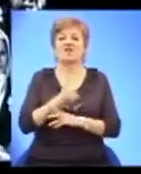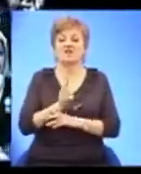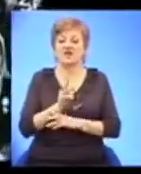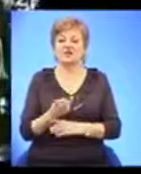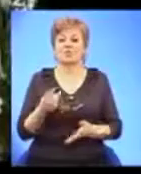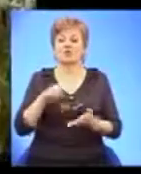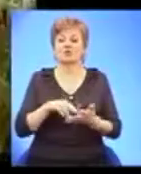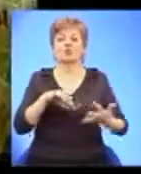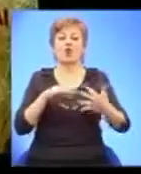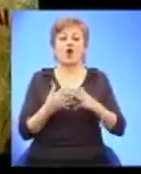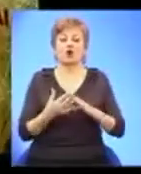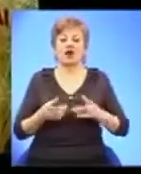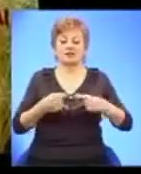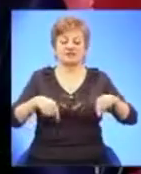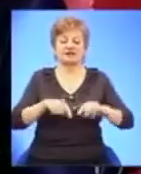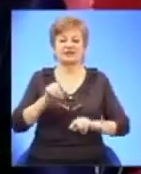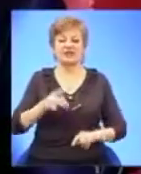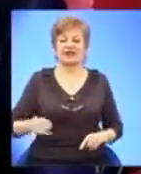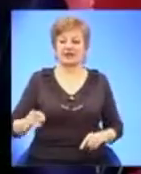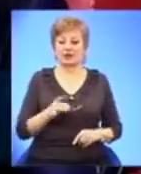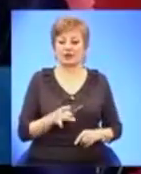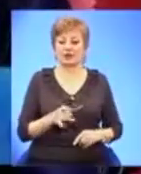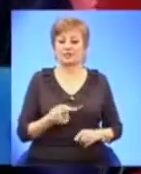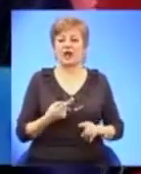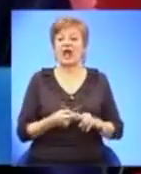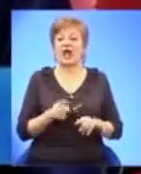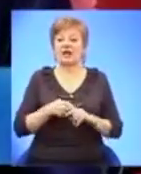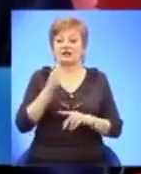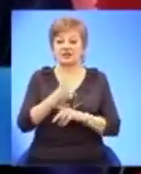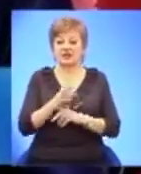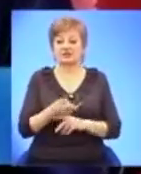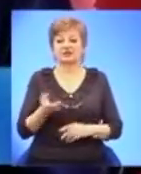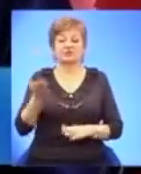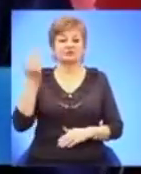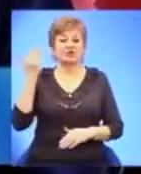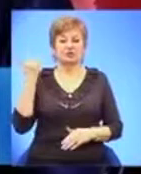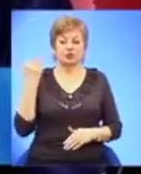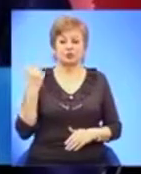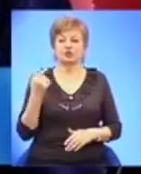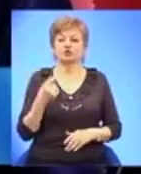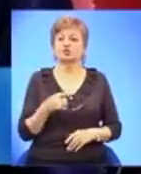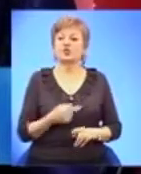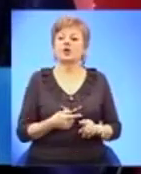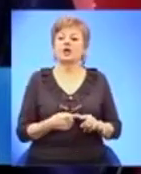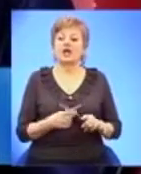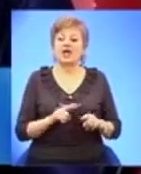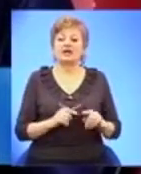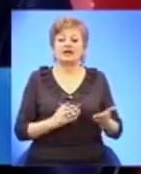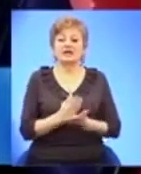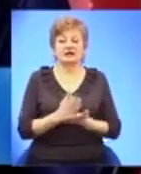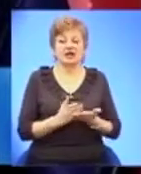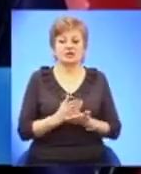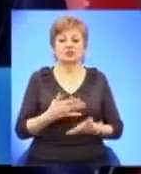становлення аграрного сектору у районі. Ті лица із прошлого, великому сожалению, которых ми видели, ті